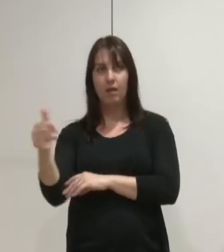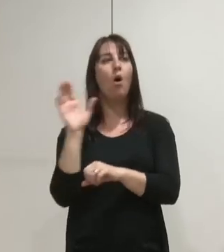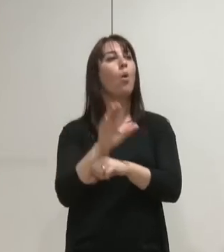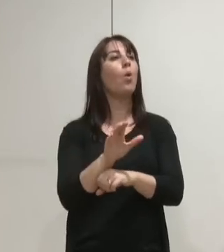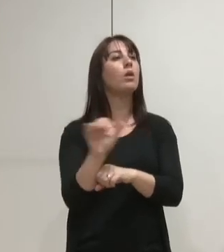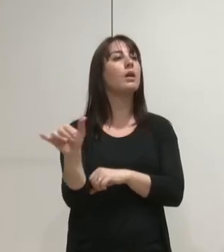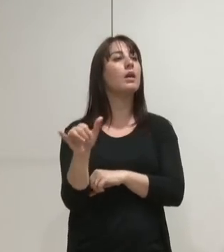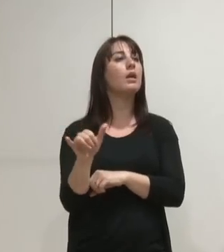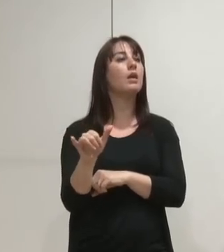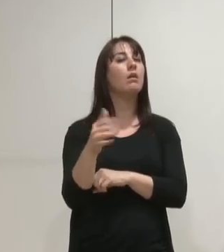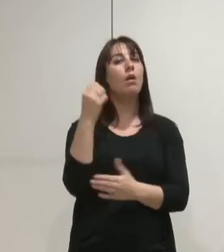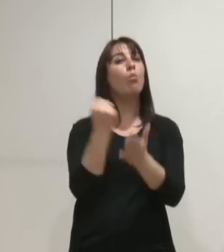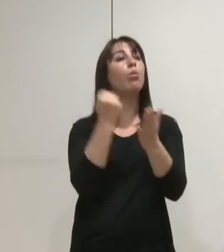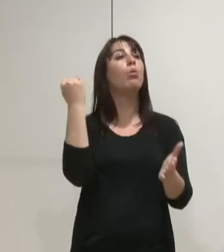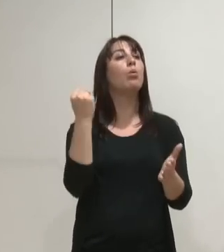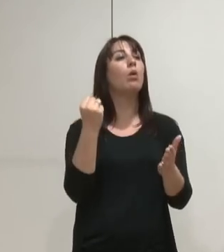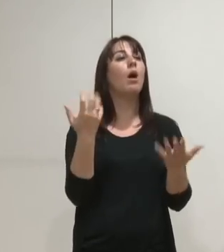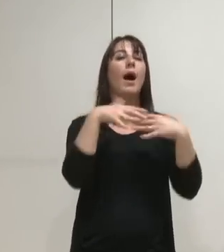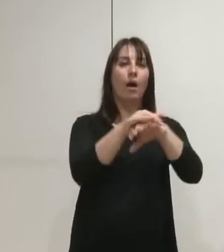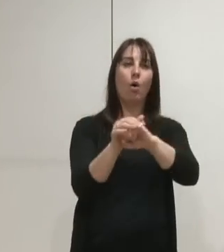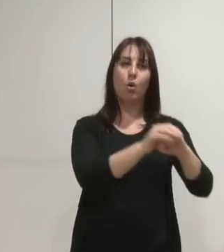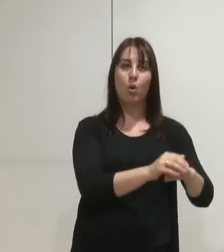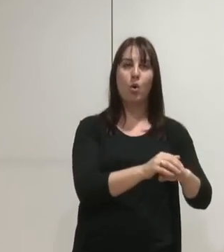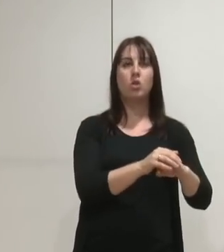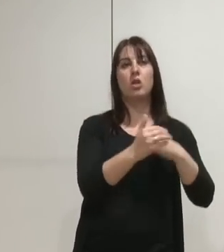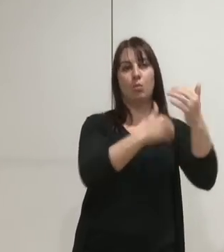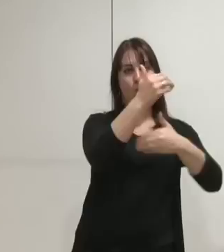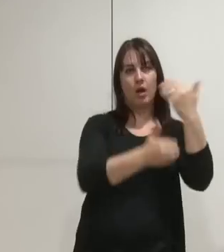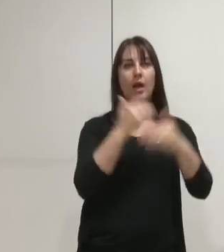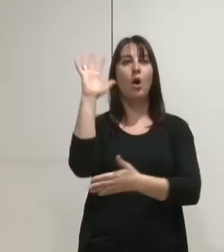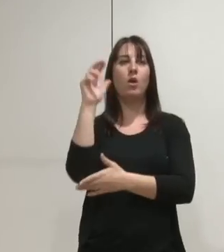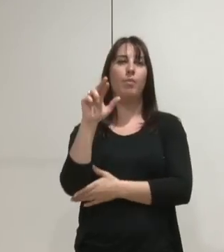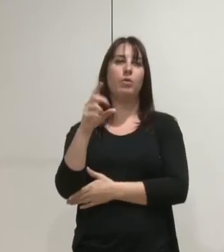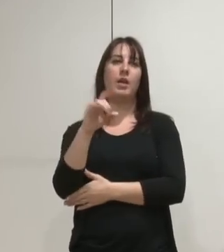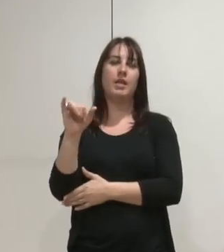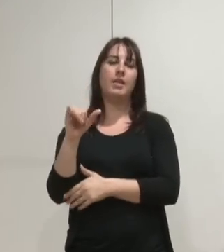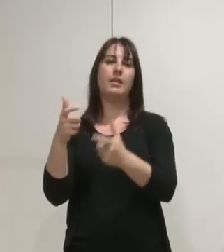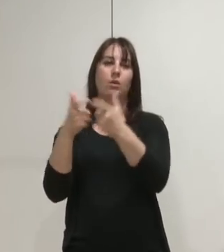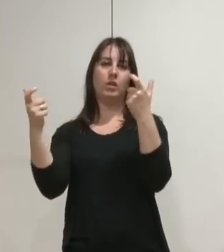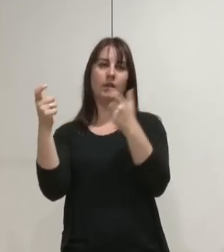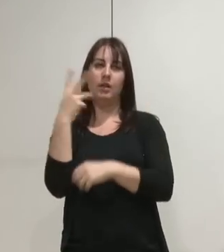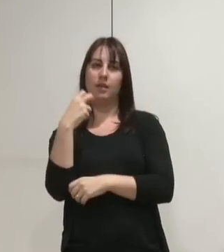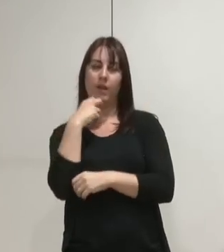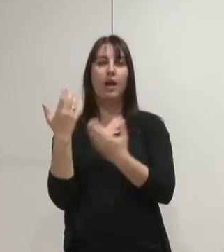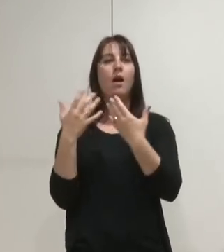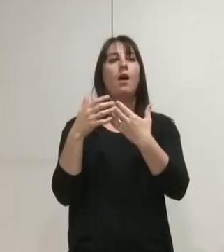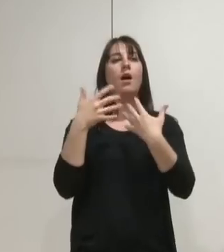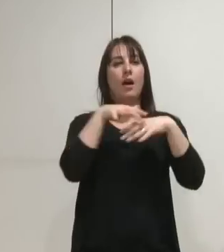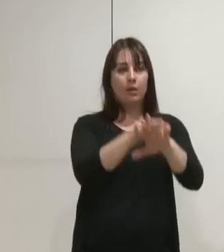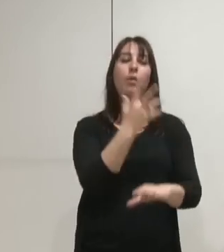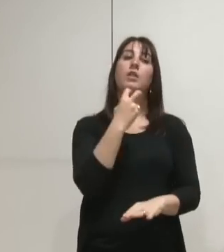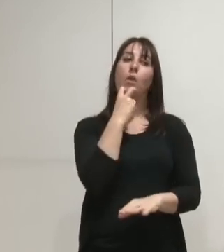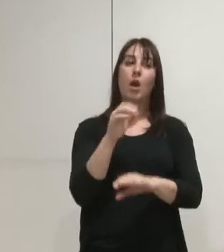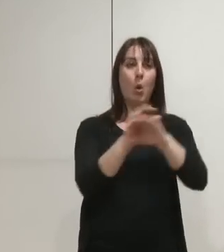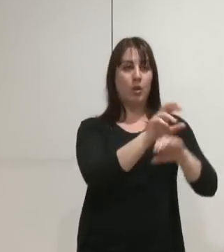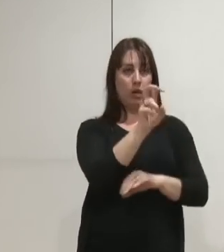contre qui vote pour rassemblement de gauche et de progrès umpudi société civile rassemblement citoyen de la gauche et écologistes la